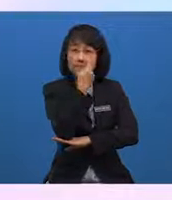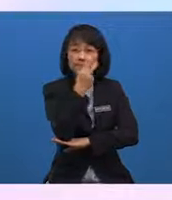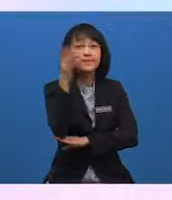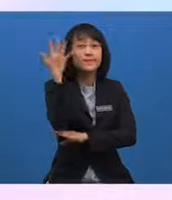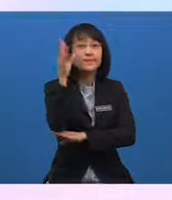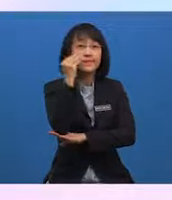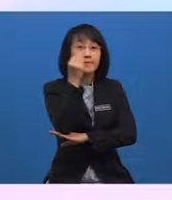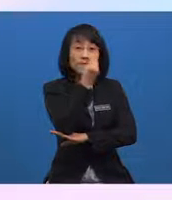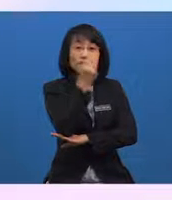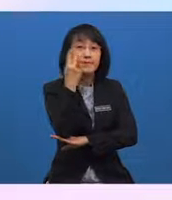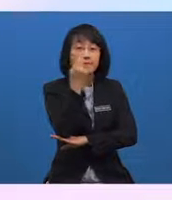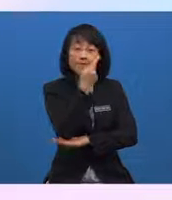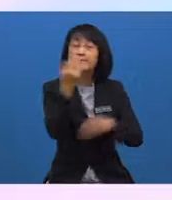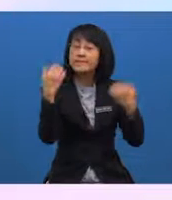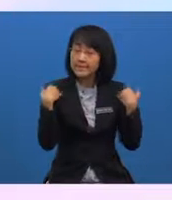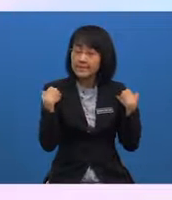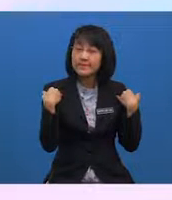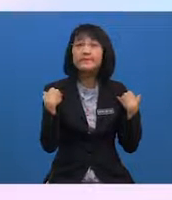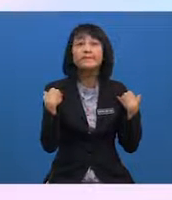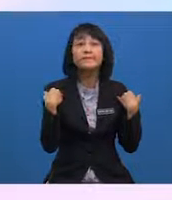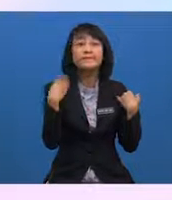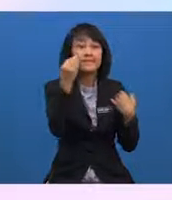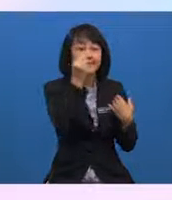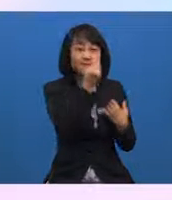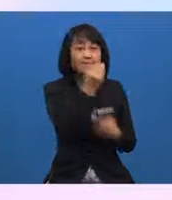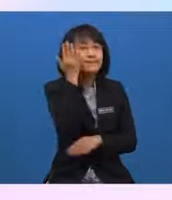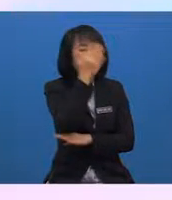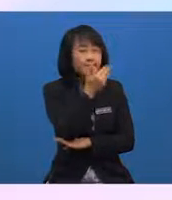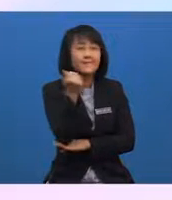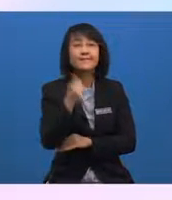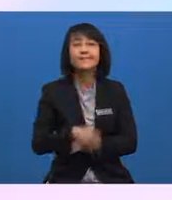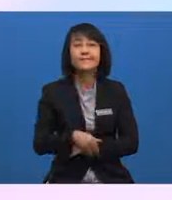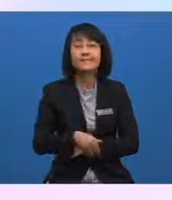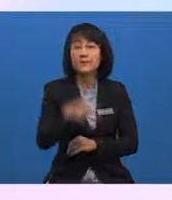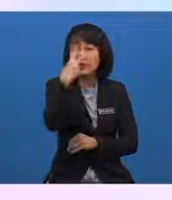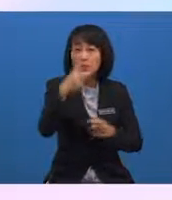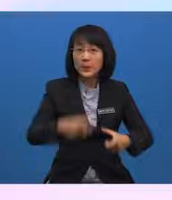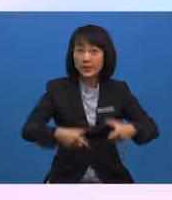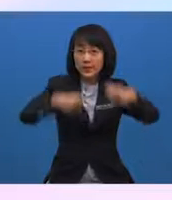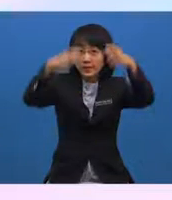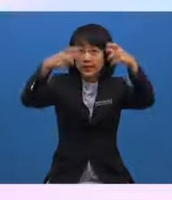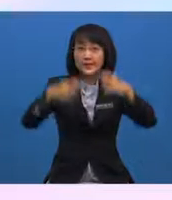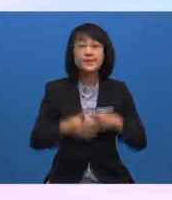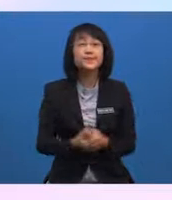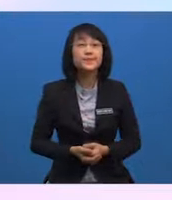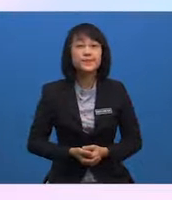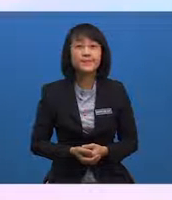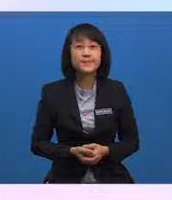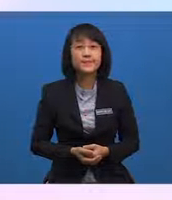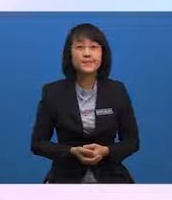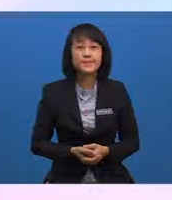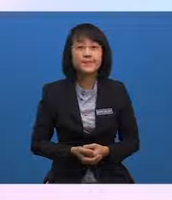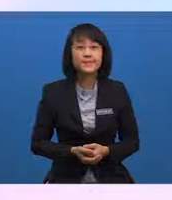bunganya. Kemudian, cuba lihat jenis batang bagi pokok keembung. Pokok